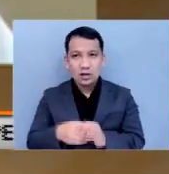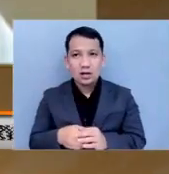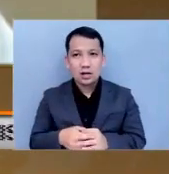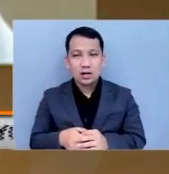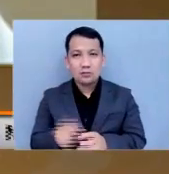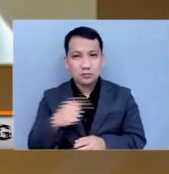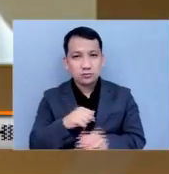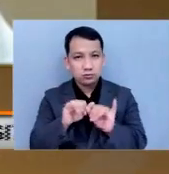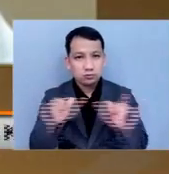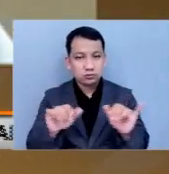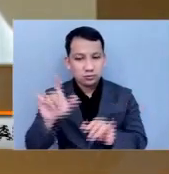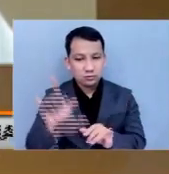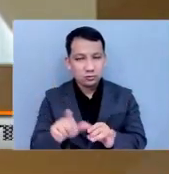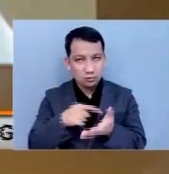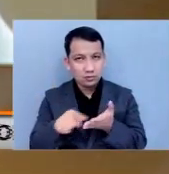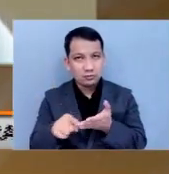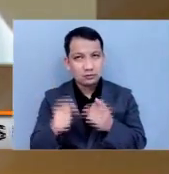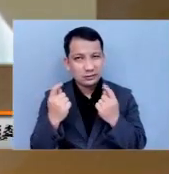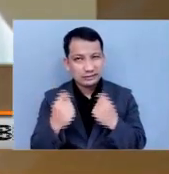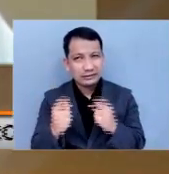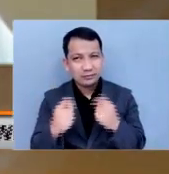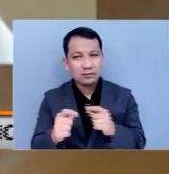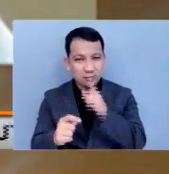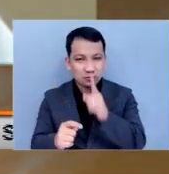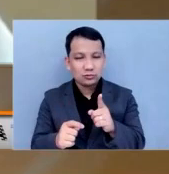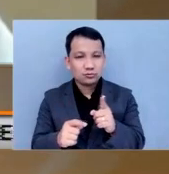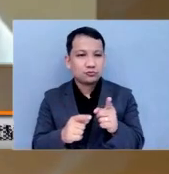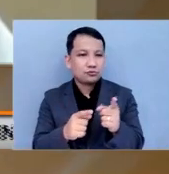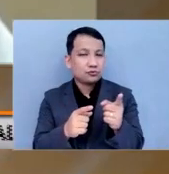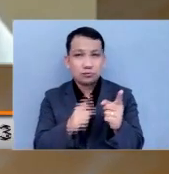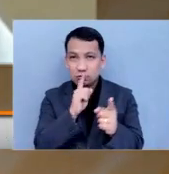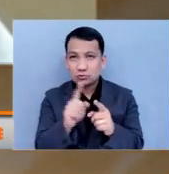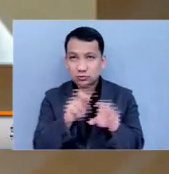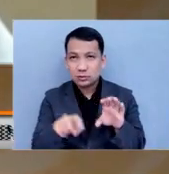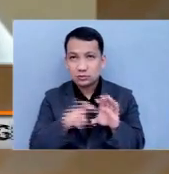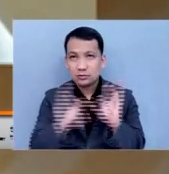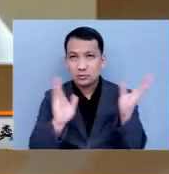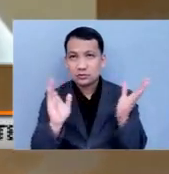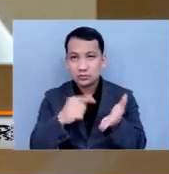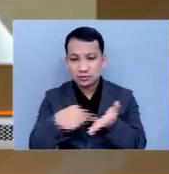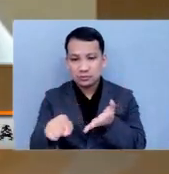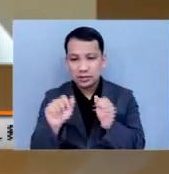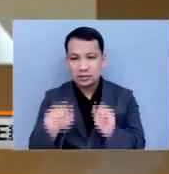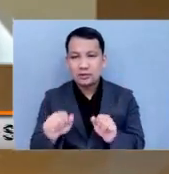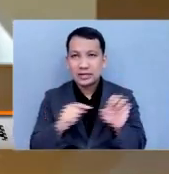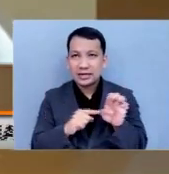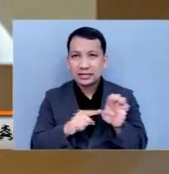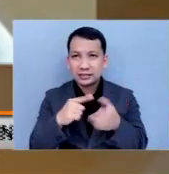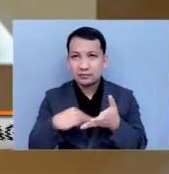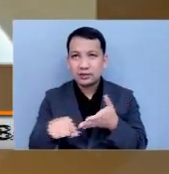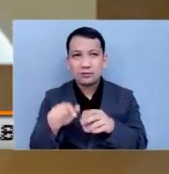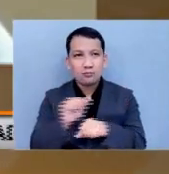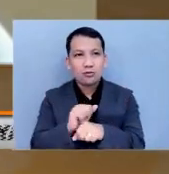as low as possible a realistic level naman yung passenger service charge that would make it workable for a